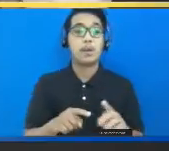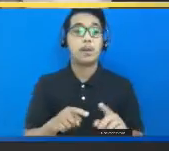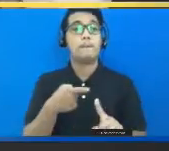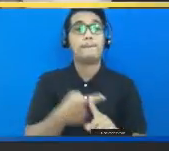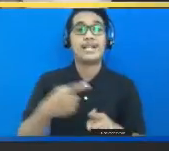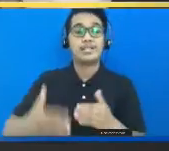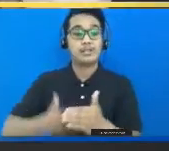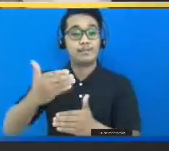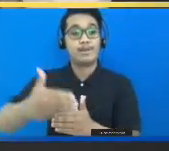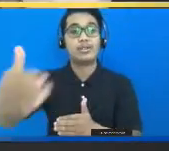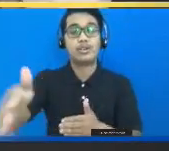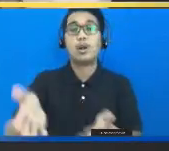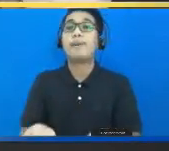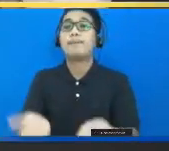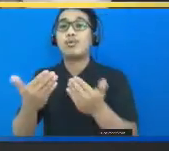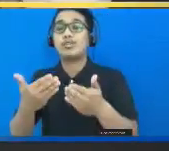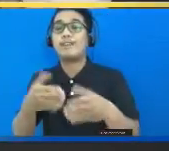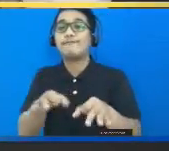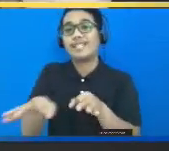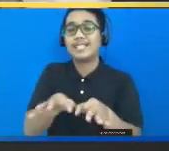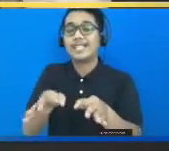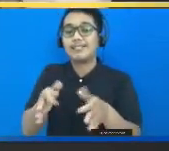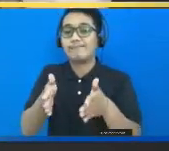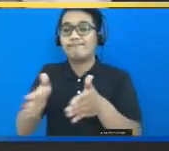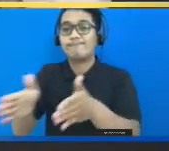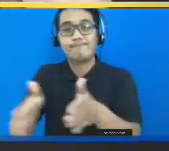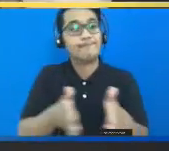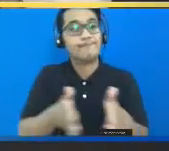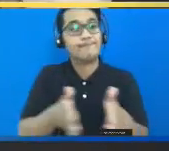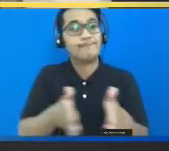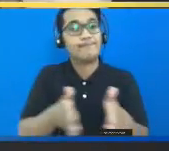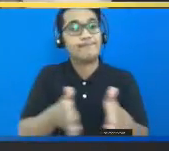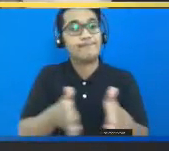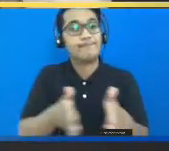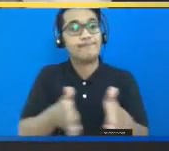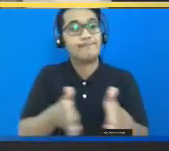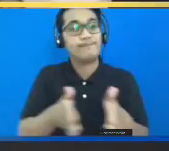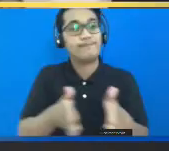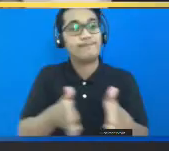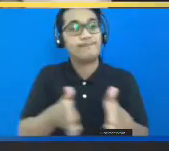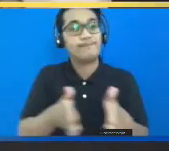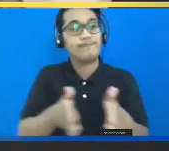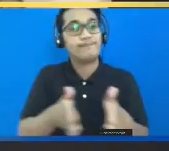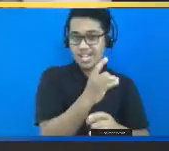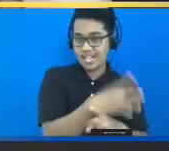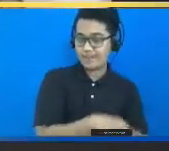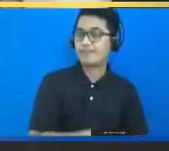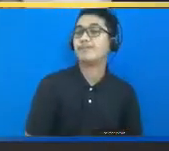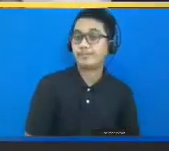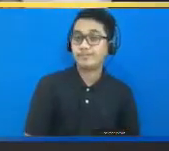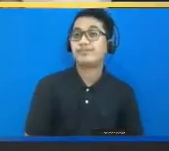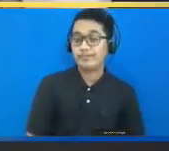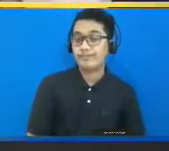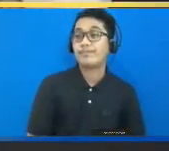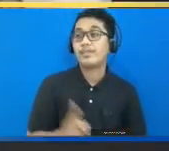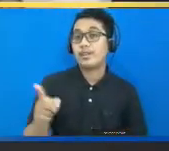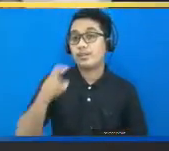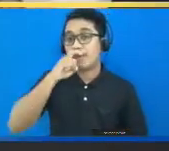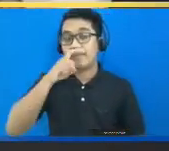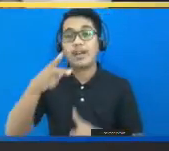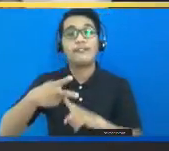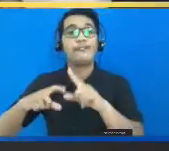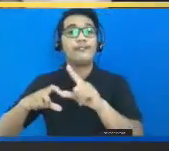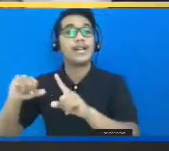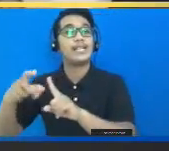pembangunan infrastruktur untuk memperkuat daya saing dan produktivitas nah terkait ngantar disampaikan Faisal